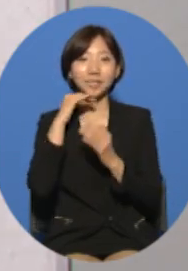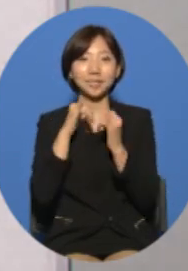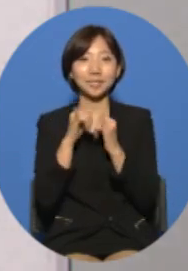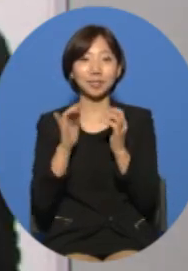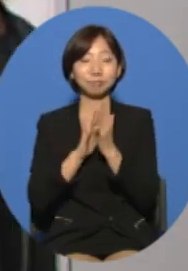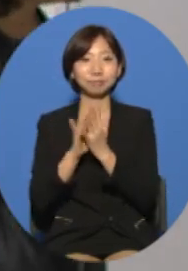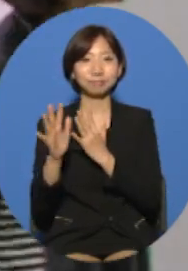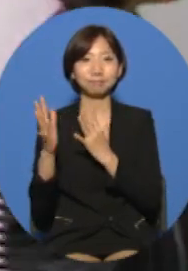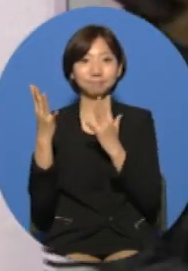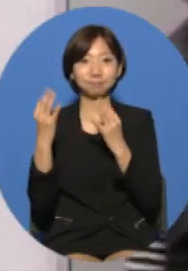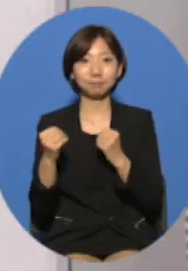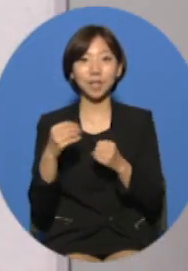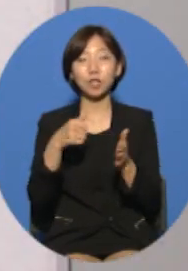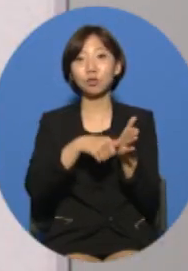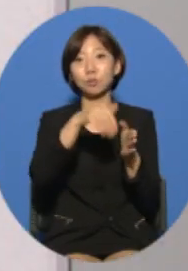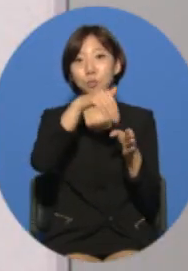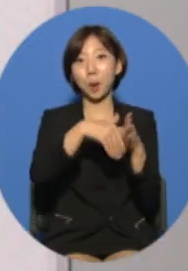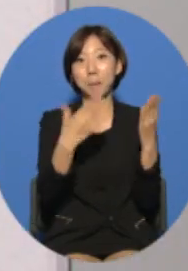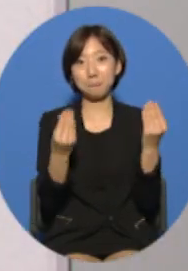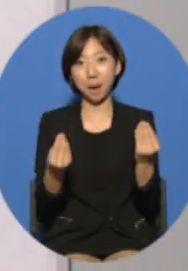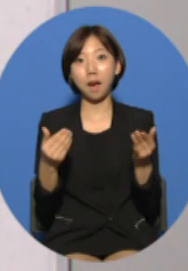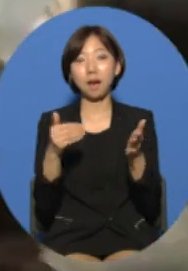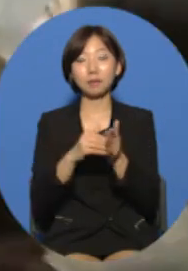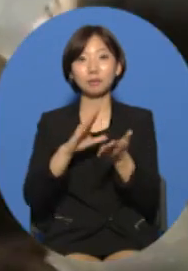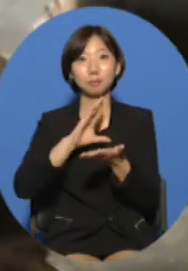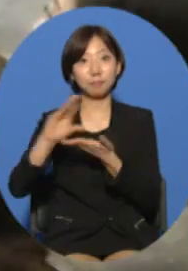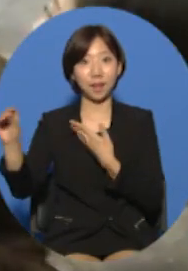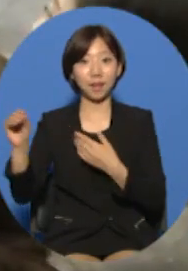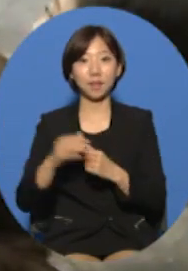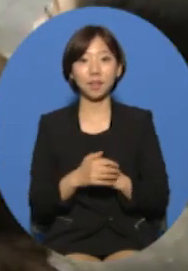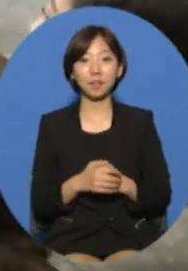선거인분들이 줄을 서고 많이 투표를 이미 하고 간 상태입니다.